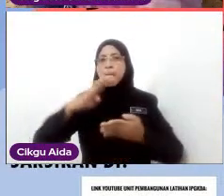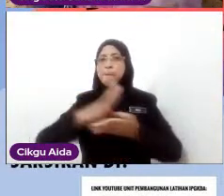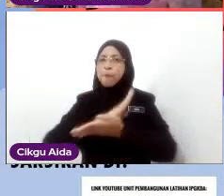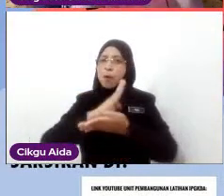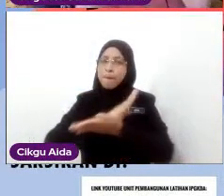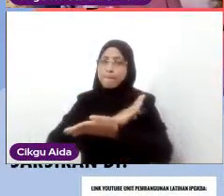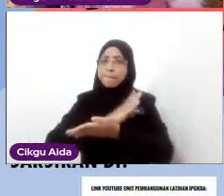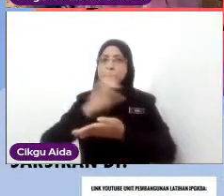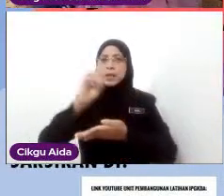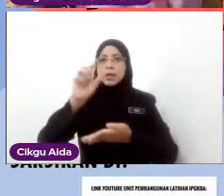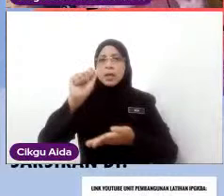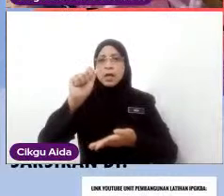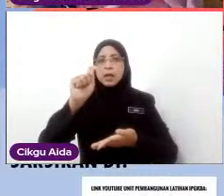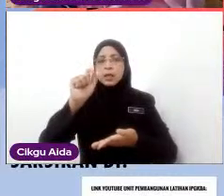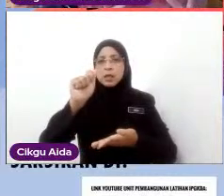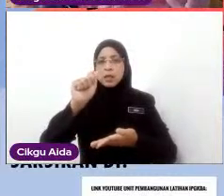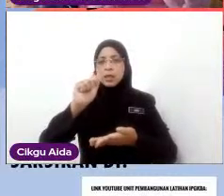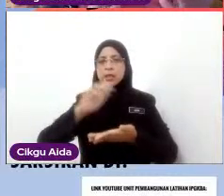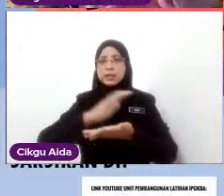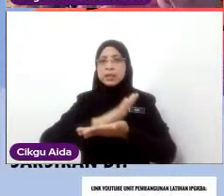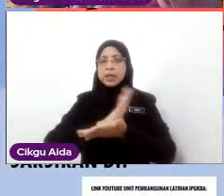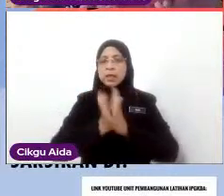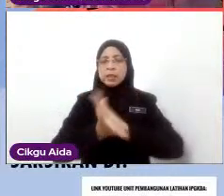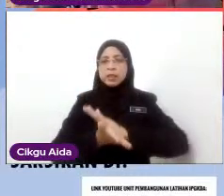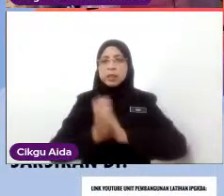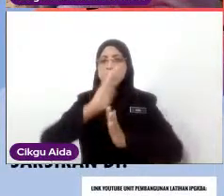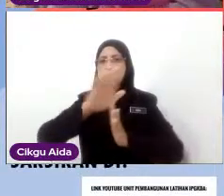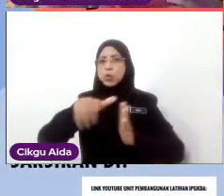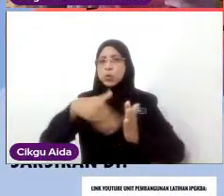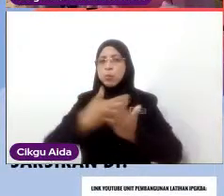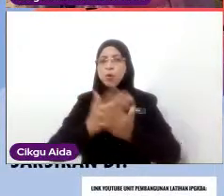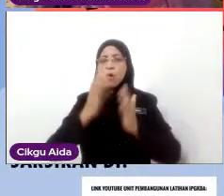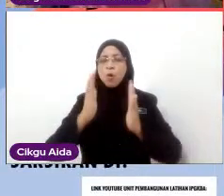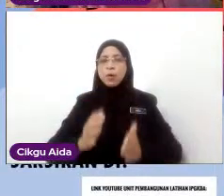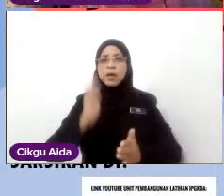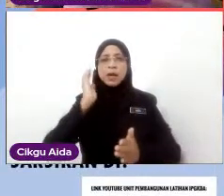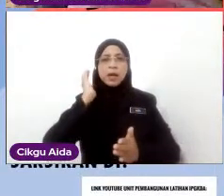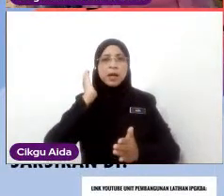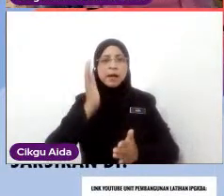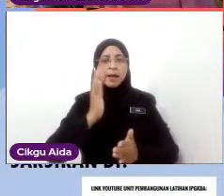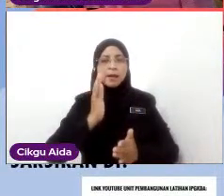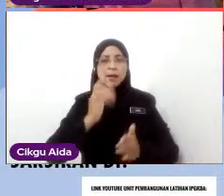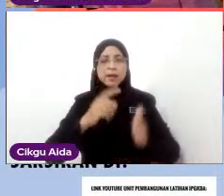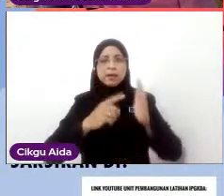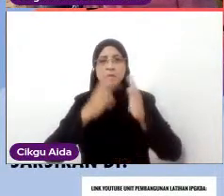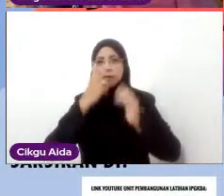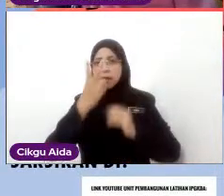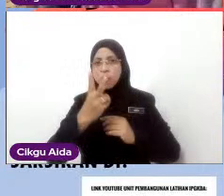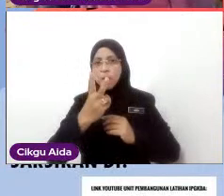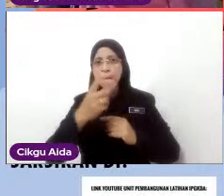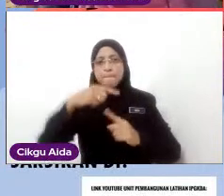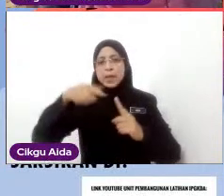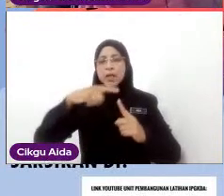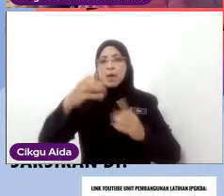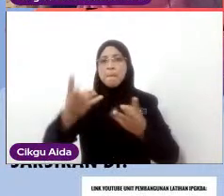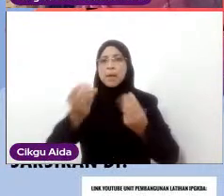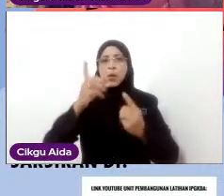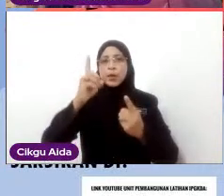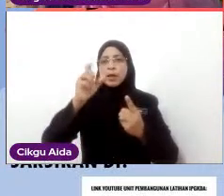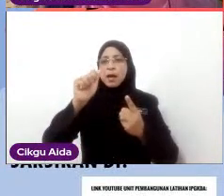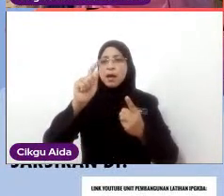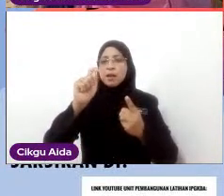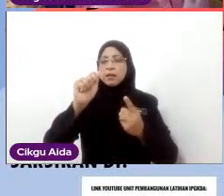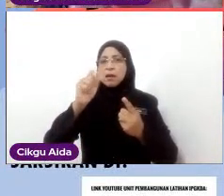Jadi sekarang ni semua orang akan tengok bila orang minta data je, kita akan bagi link ini, sistem PDPR